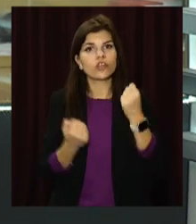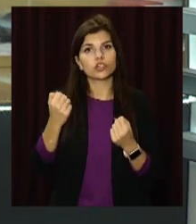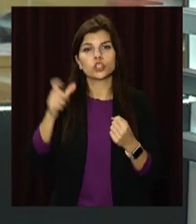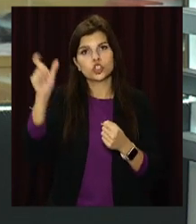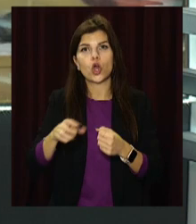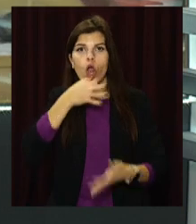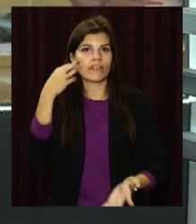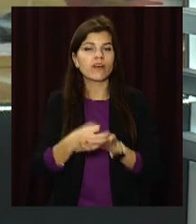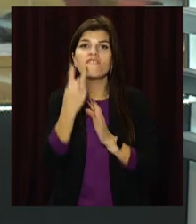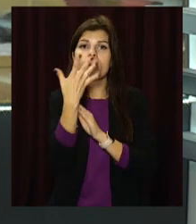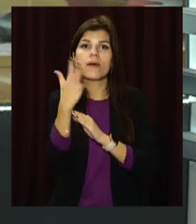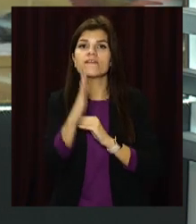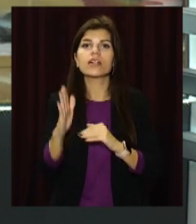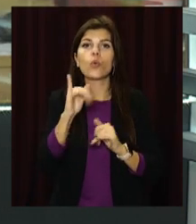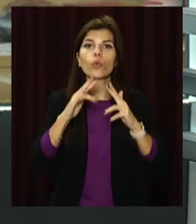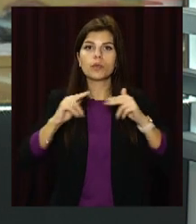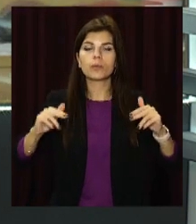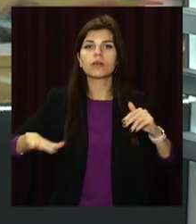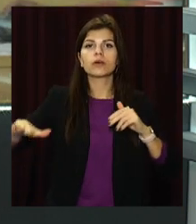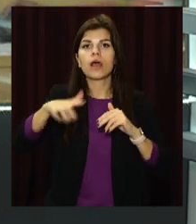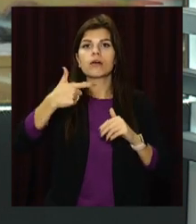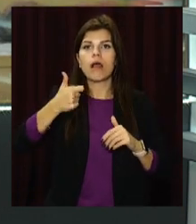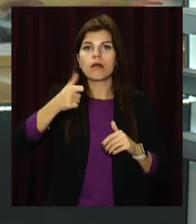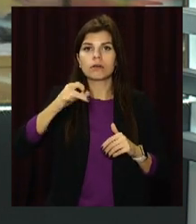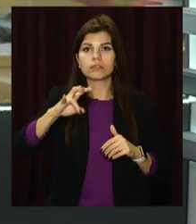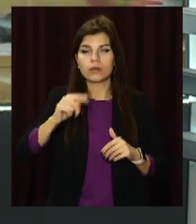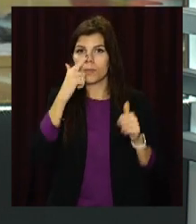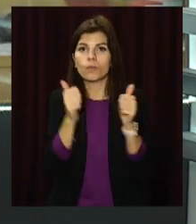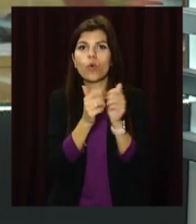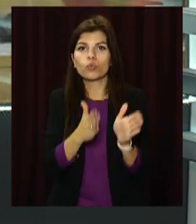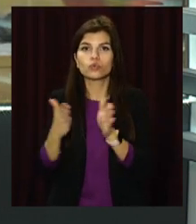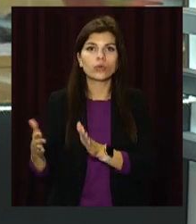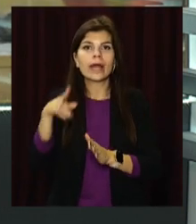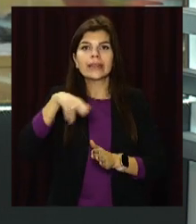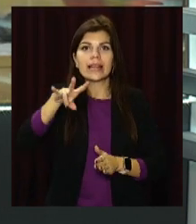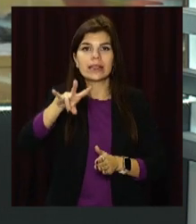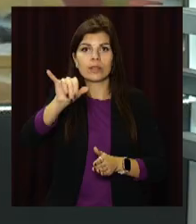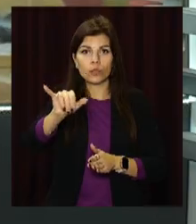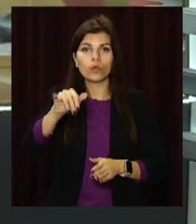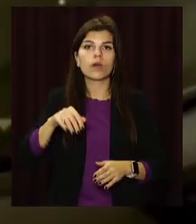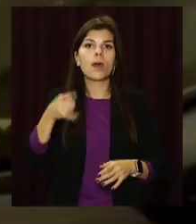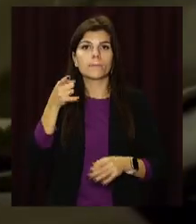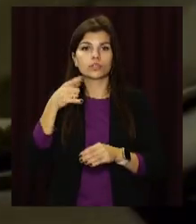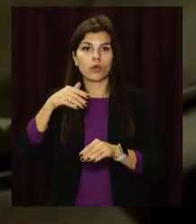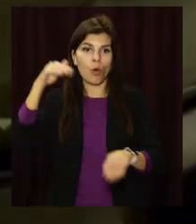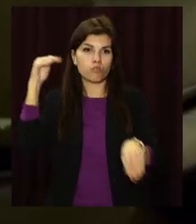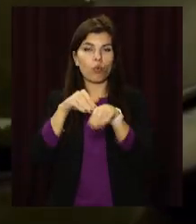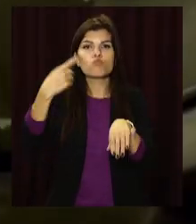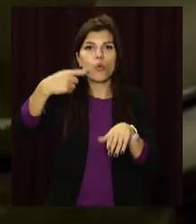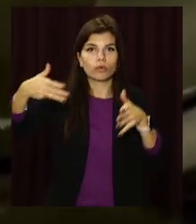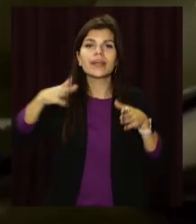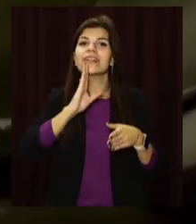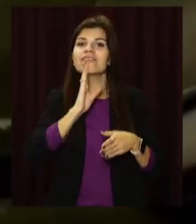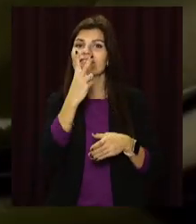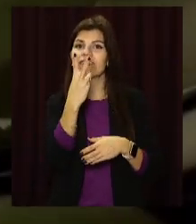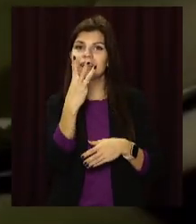смерть. 25 вересня у Дніпрі на проспекті Гагаріна, поблизу гуртожитка ДНУ, Міцубіші влетів у сміттєвоз.